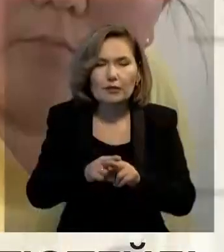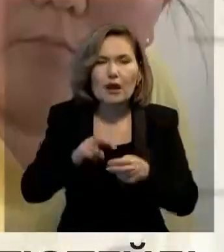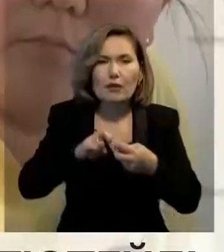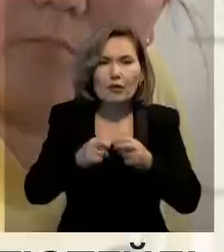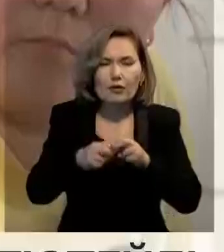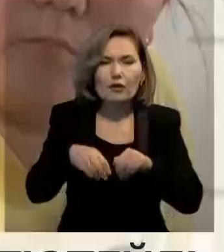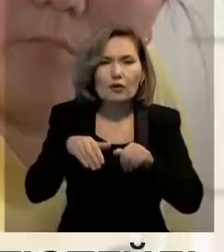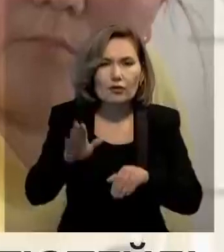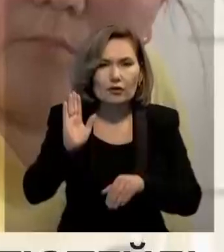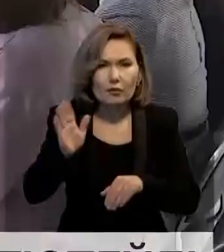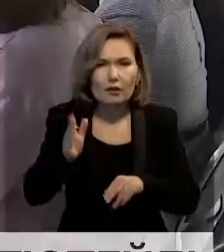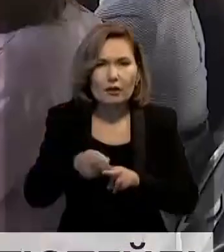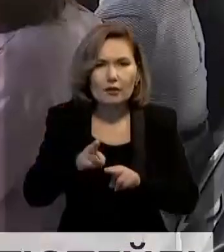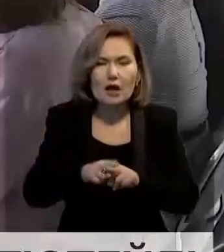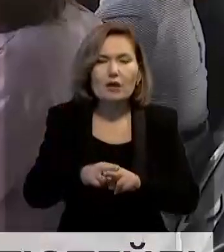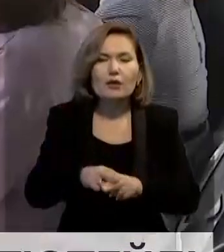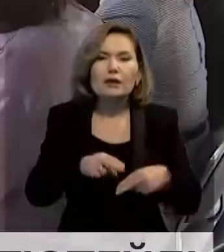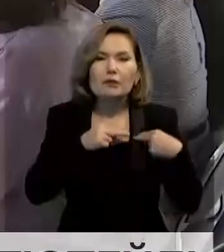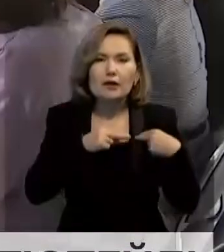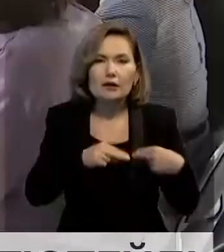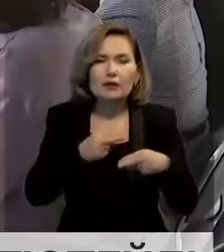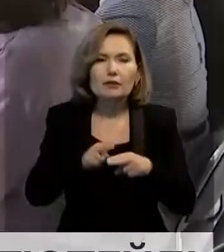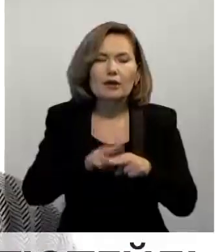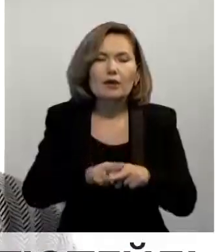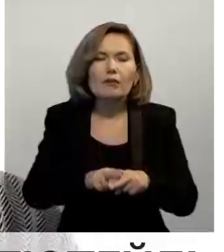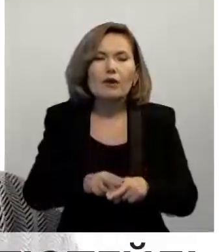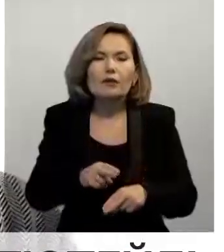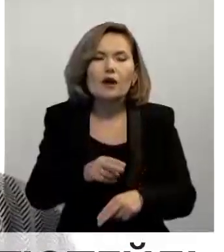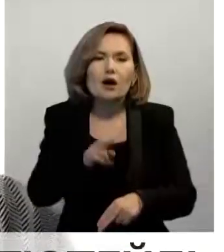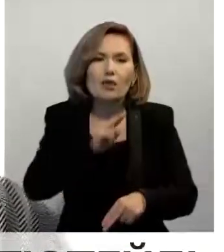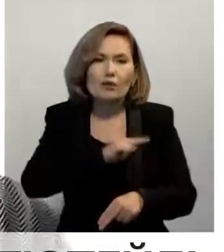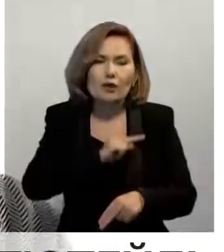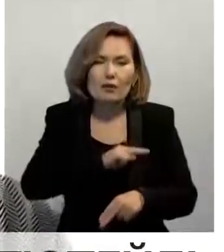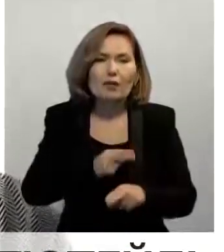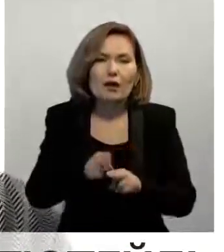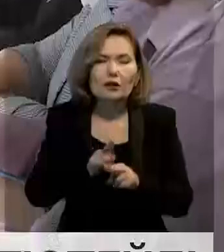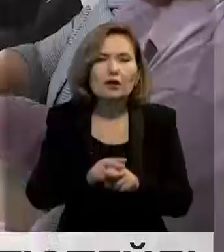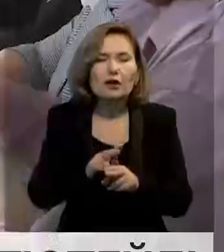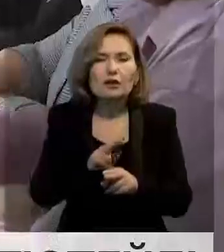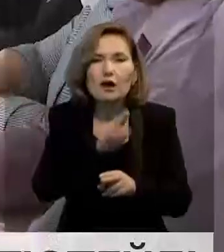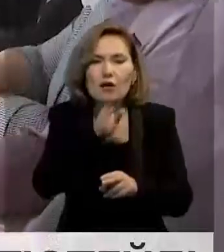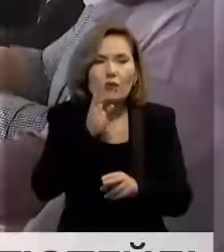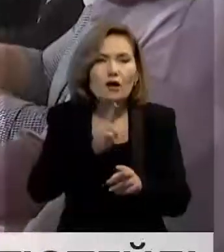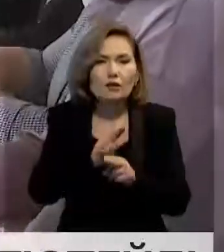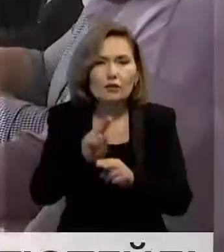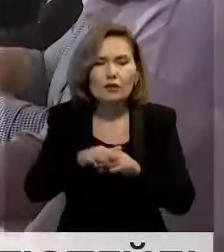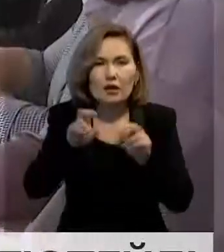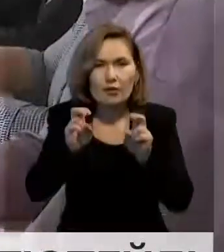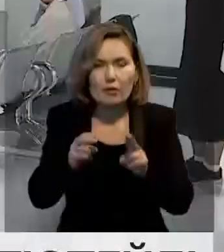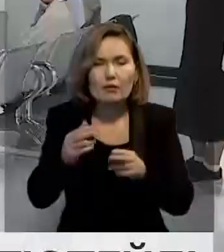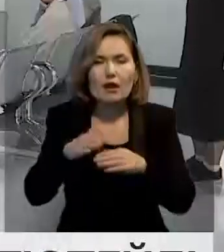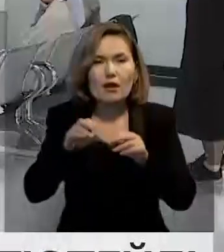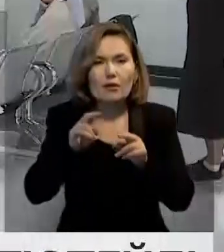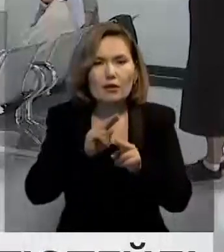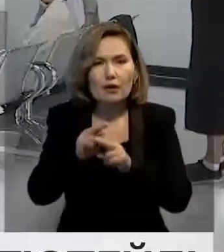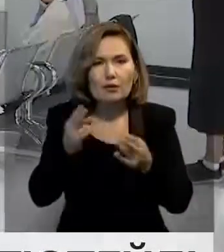да шешімін табады дейді одақ өкілдері. Сондай-ақ еңбекке ынтасы зор ата-аналарды кәсіпке бейімдеп, жаңа мамандықты меңгеруіне жағдай жасау керек.